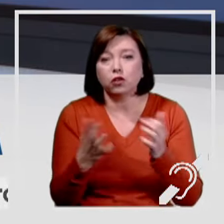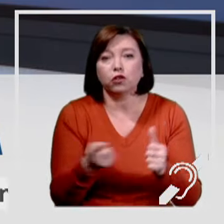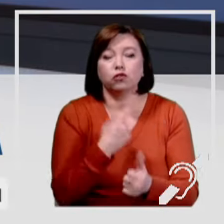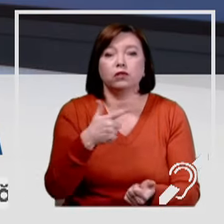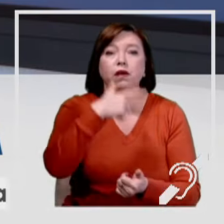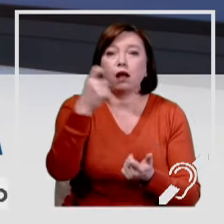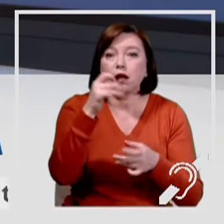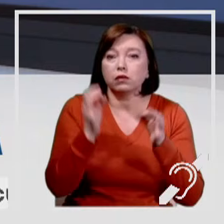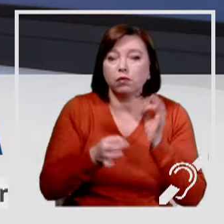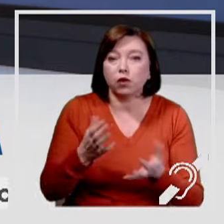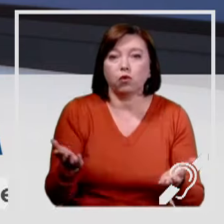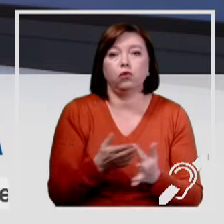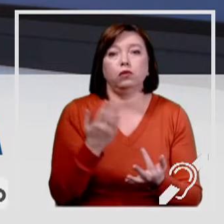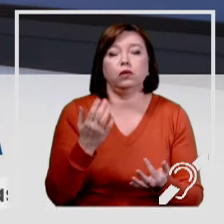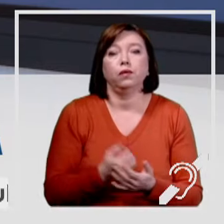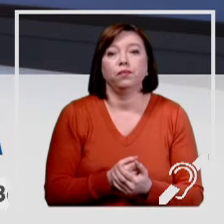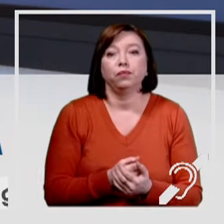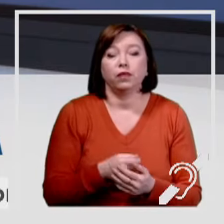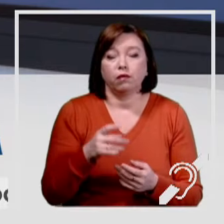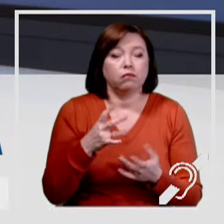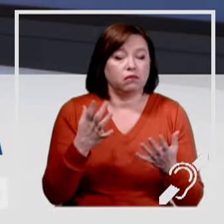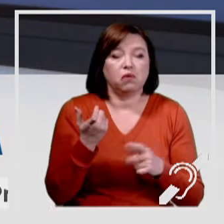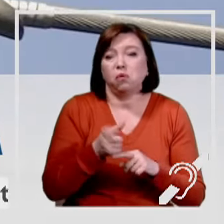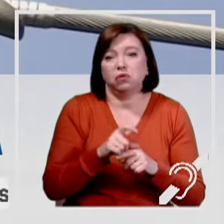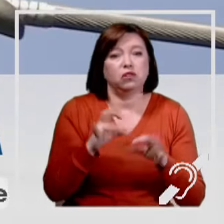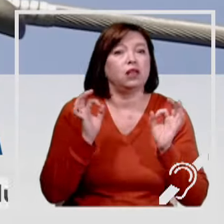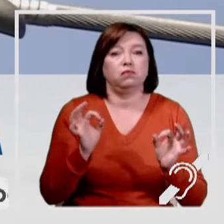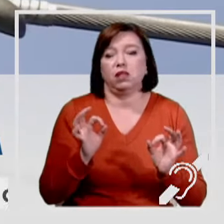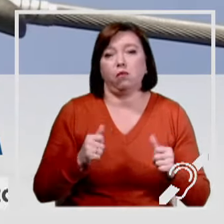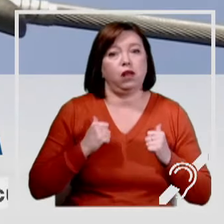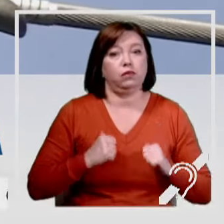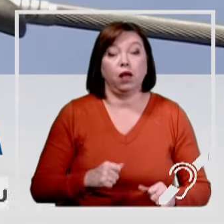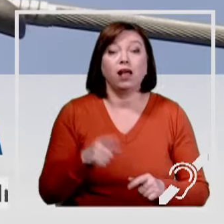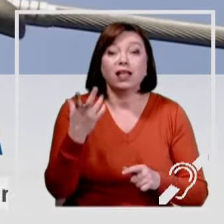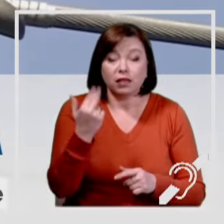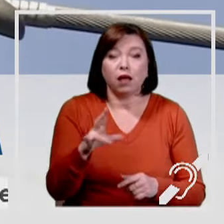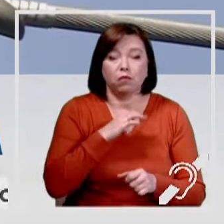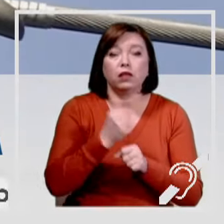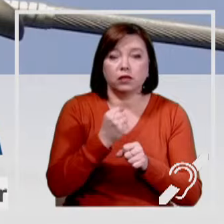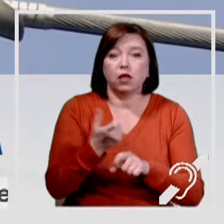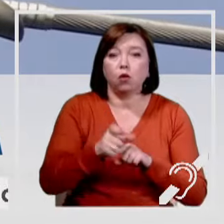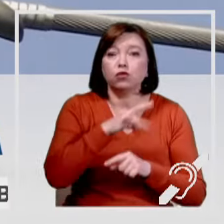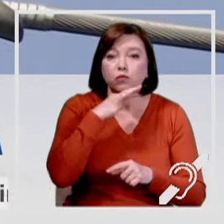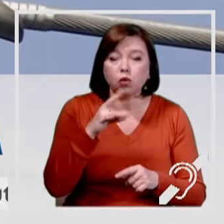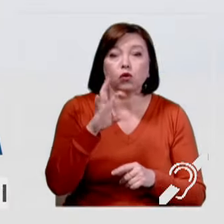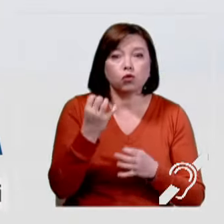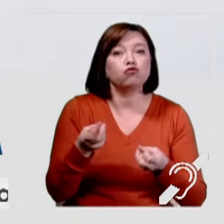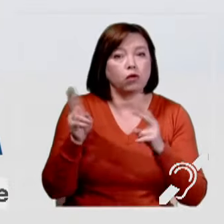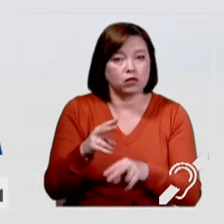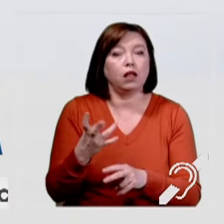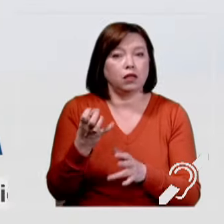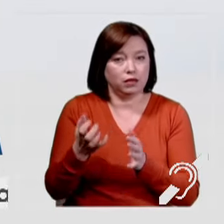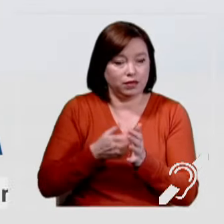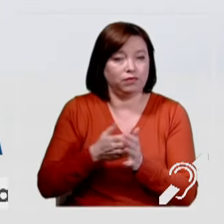cu gaze naturale într-un regim liniștit. Chiar dacă s-au făcut pași importanți, autoritățile mai au multe de făcut pentru a